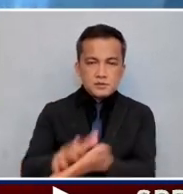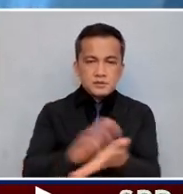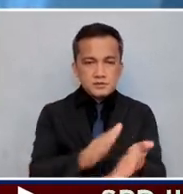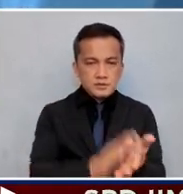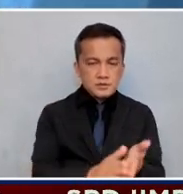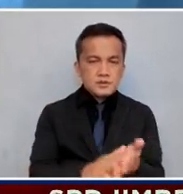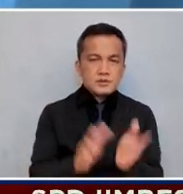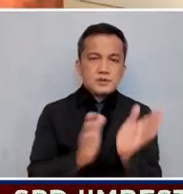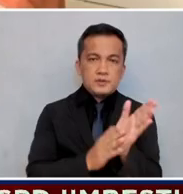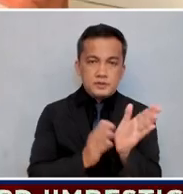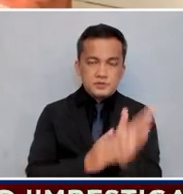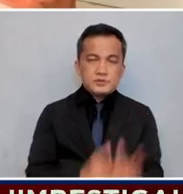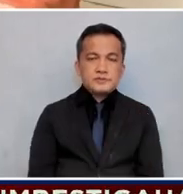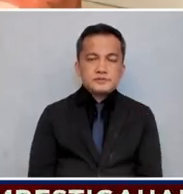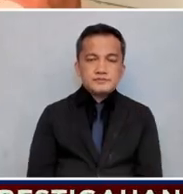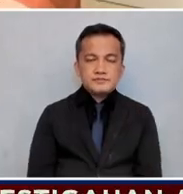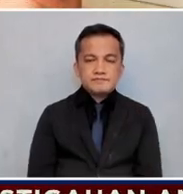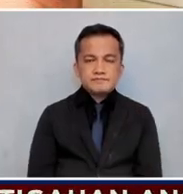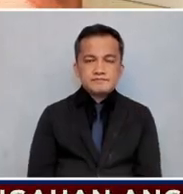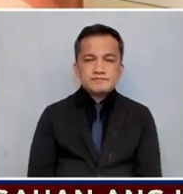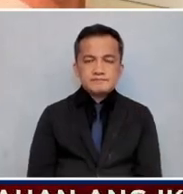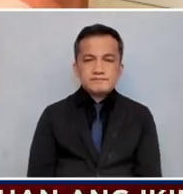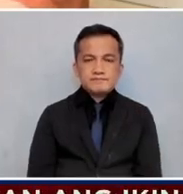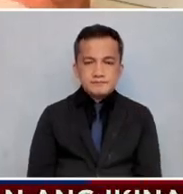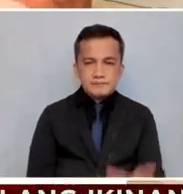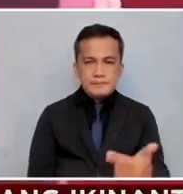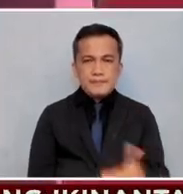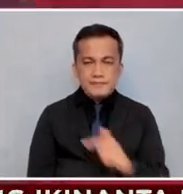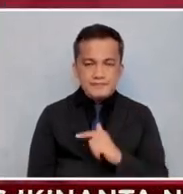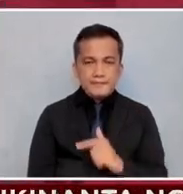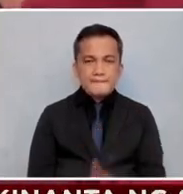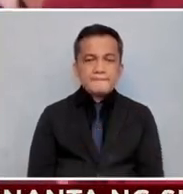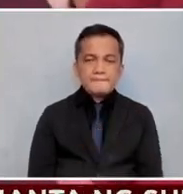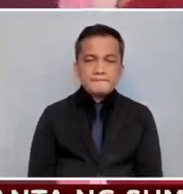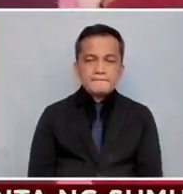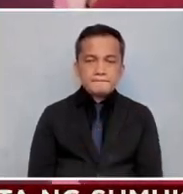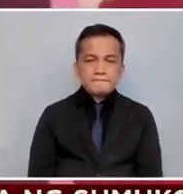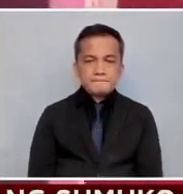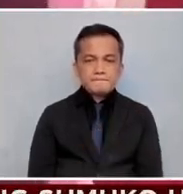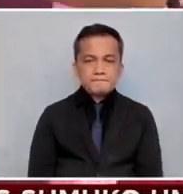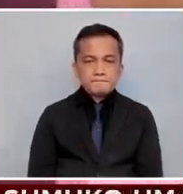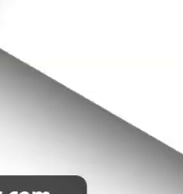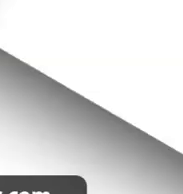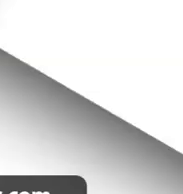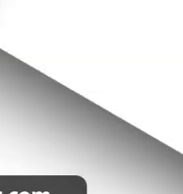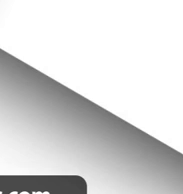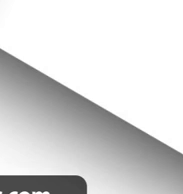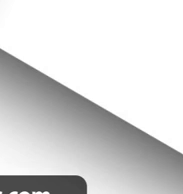eskwelahan. Dennis Datu, ABS-CBN News, Batangas.